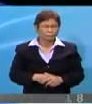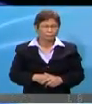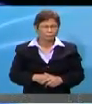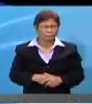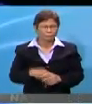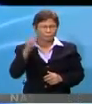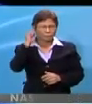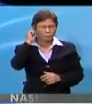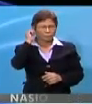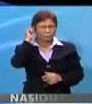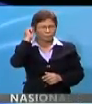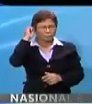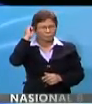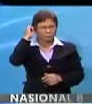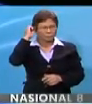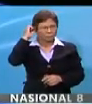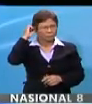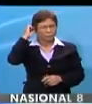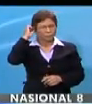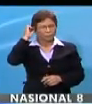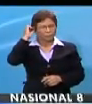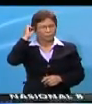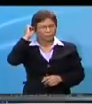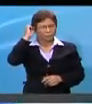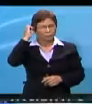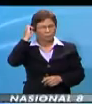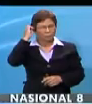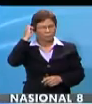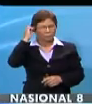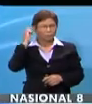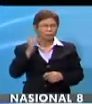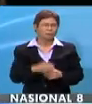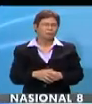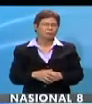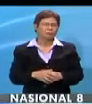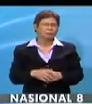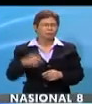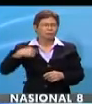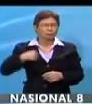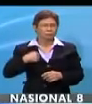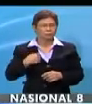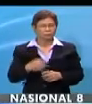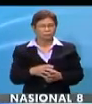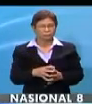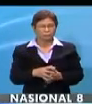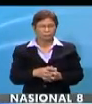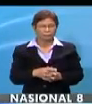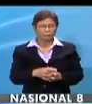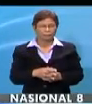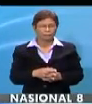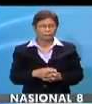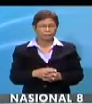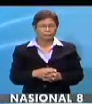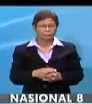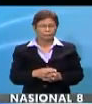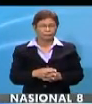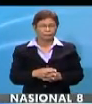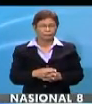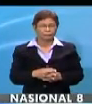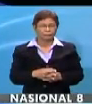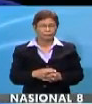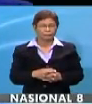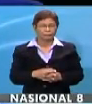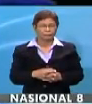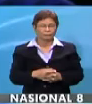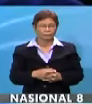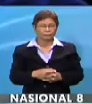for the global world, but it can be located somewhere in Indonesia. So we are discussing that not only with our partners from Eagle